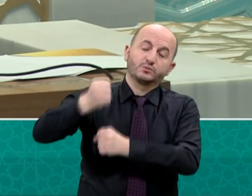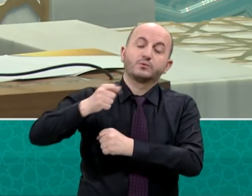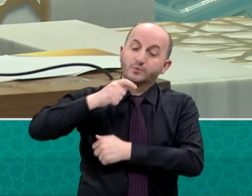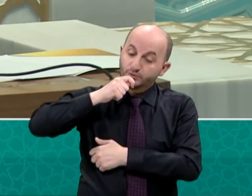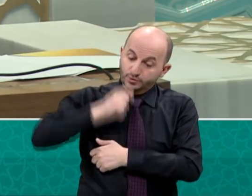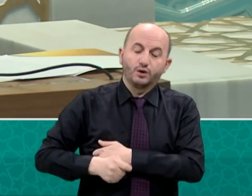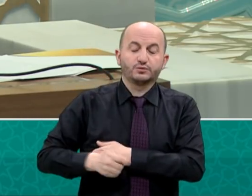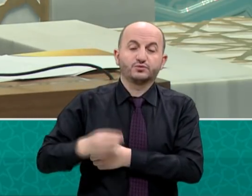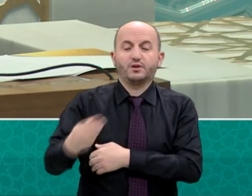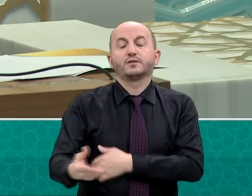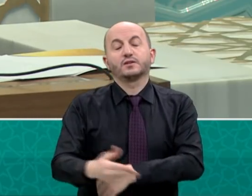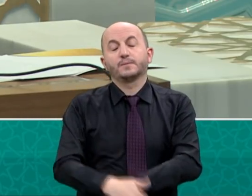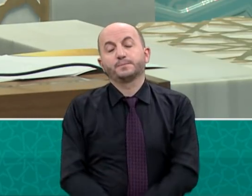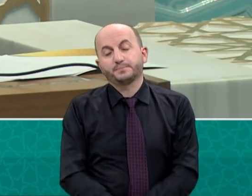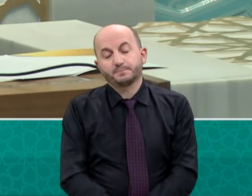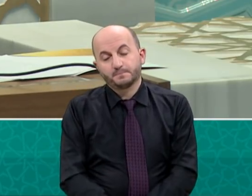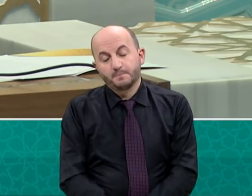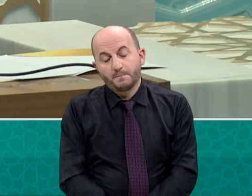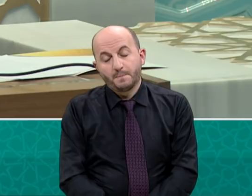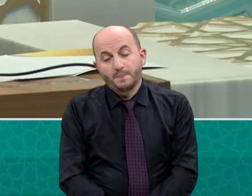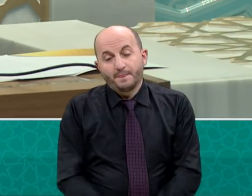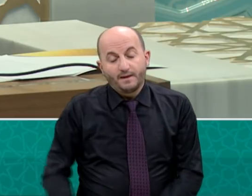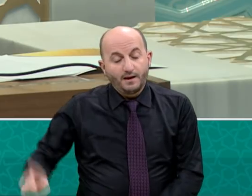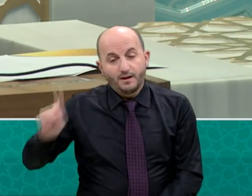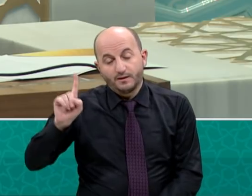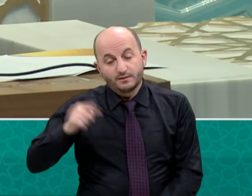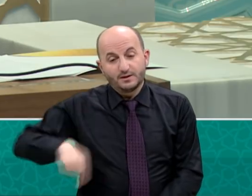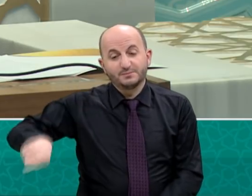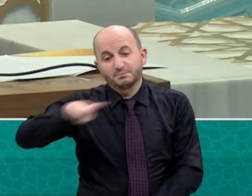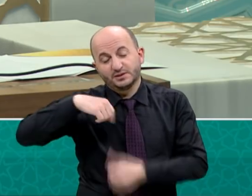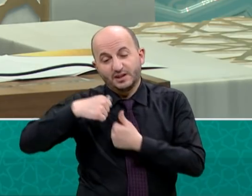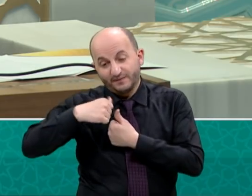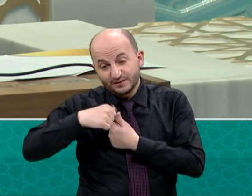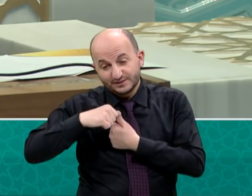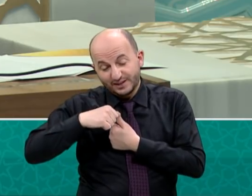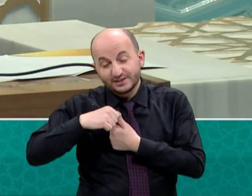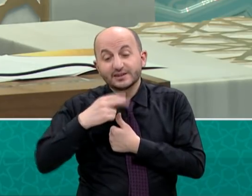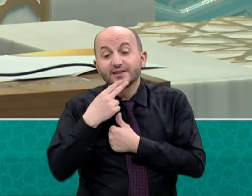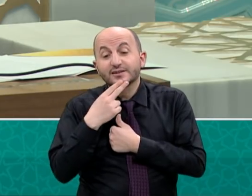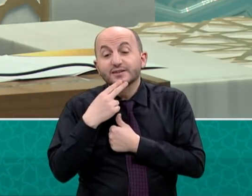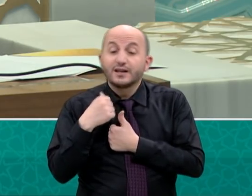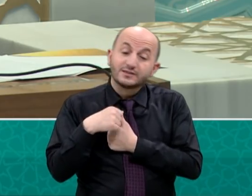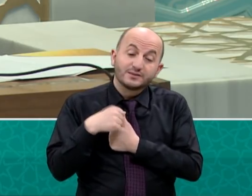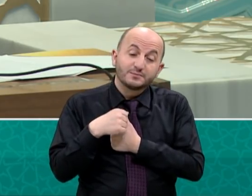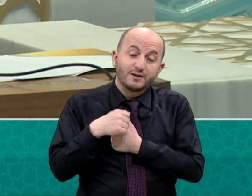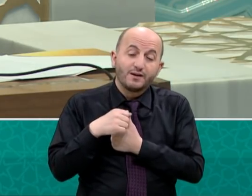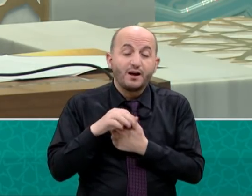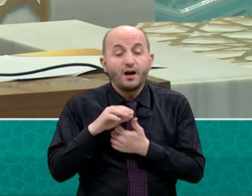verdikleri misak. Allah-u Teala bizim evlenirken karılarımıza veyahut